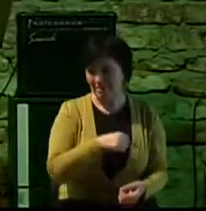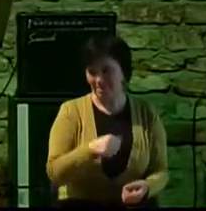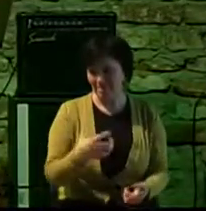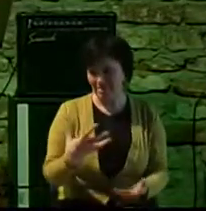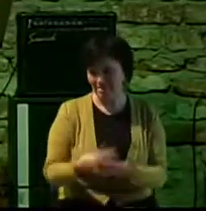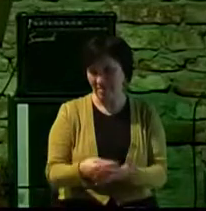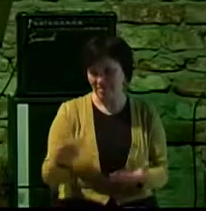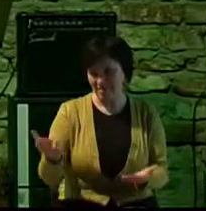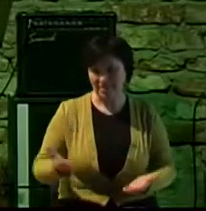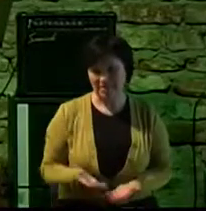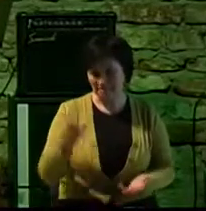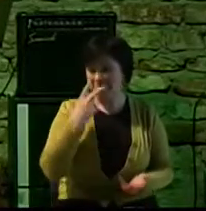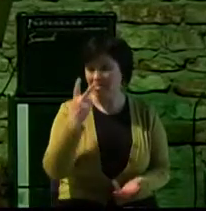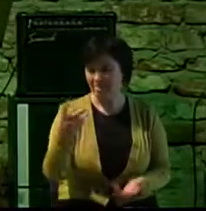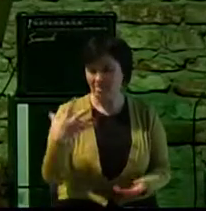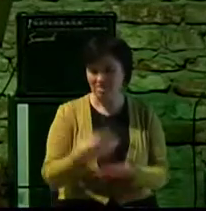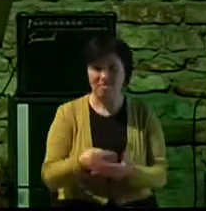собственной жизни.